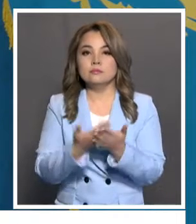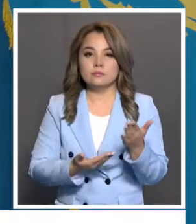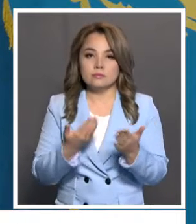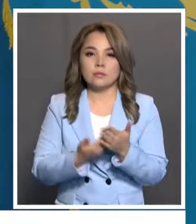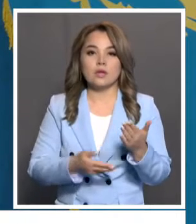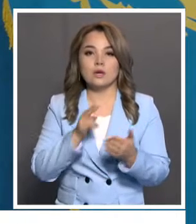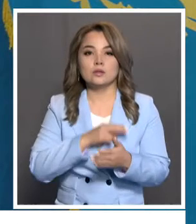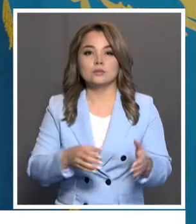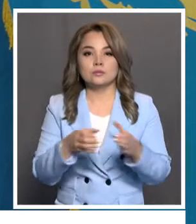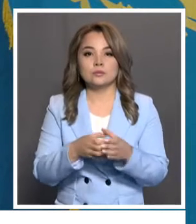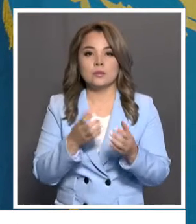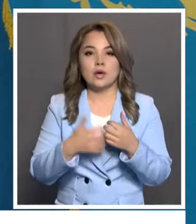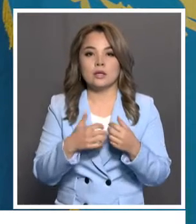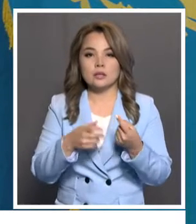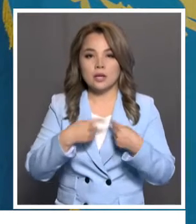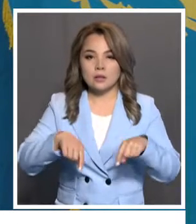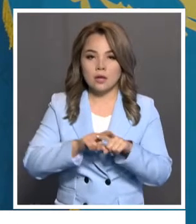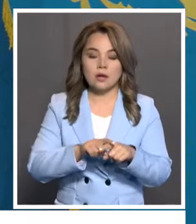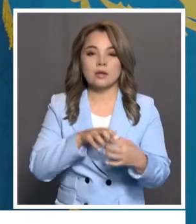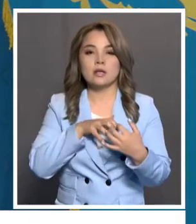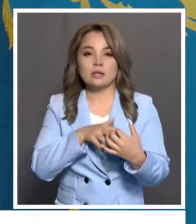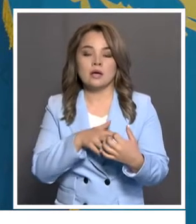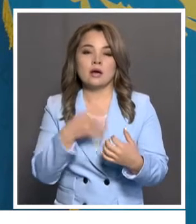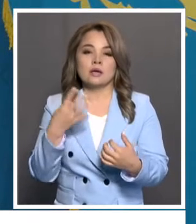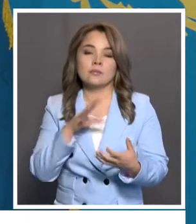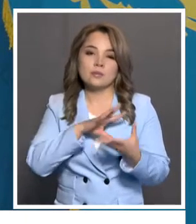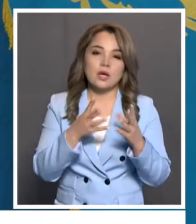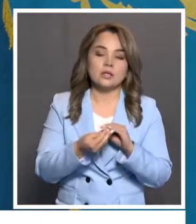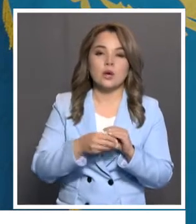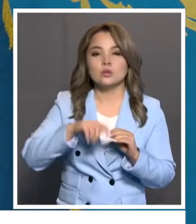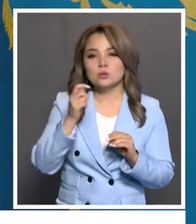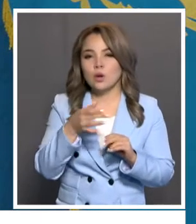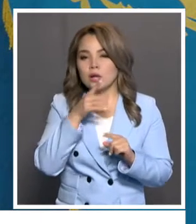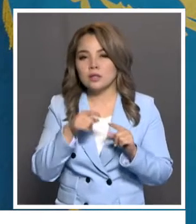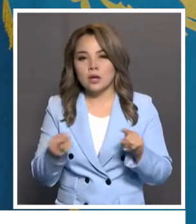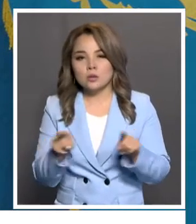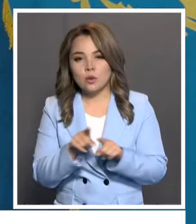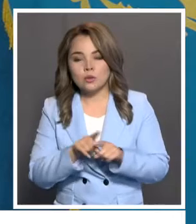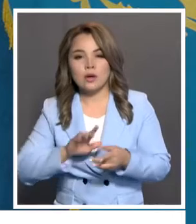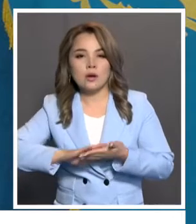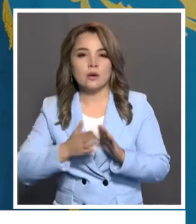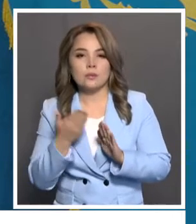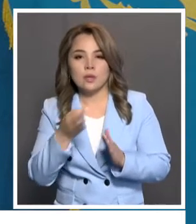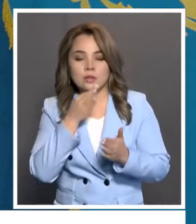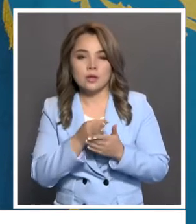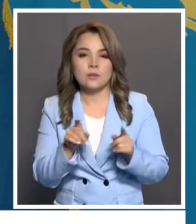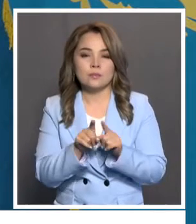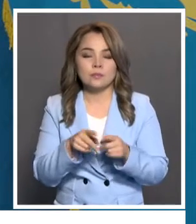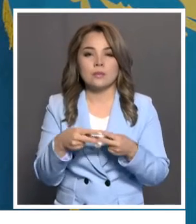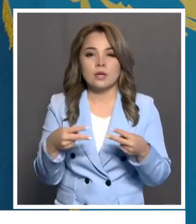алпауыт мемлекеттер арасындағы тартыстарды қырғи-қабақ соғыс кезеңіндегі ахуалмен